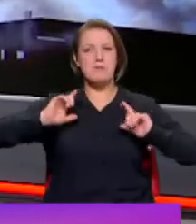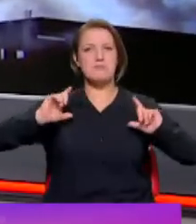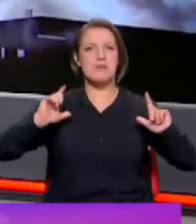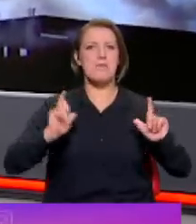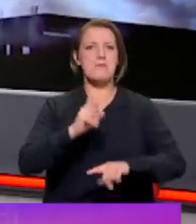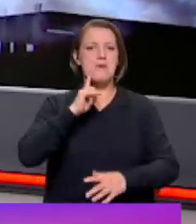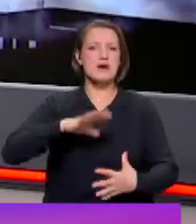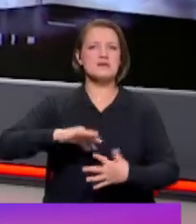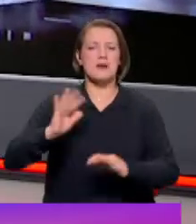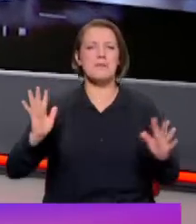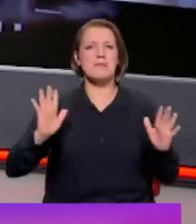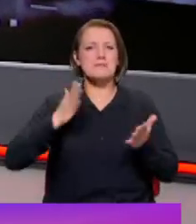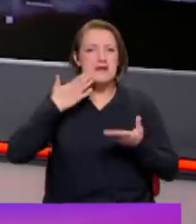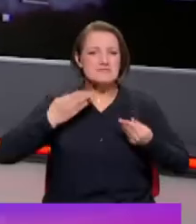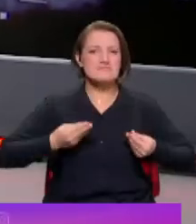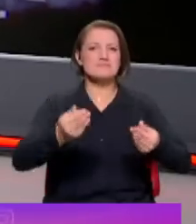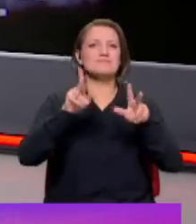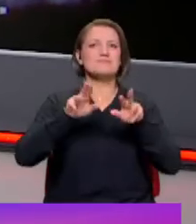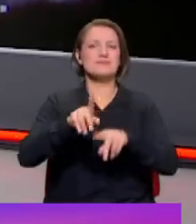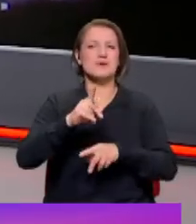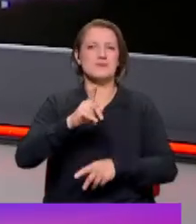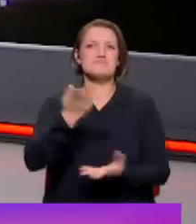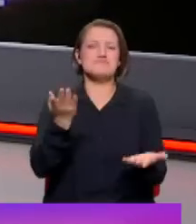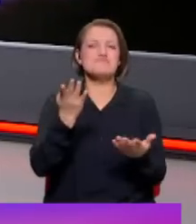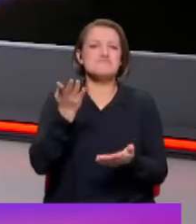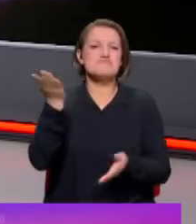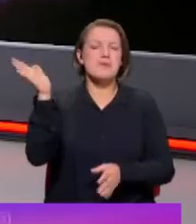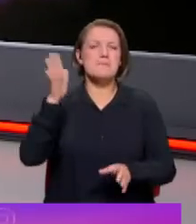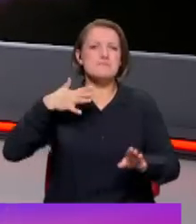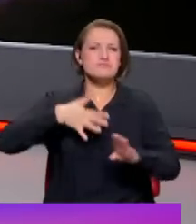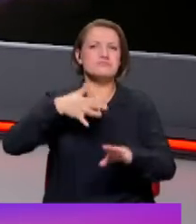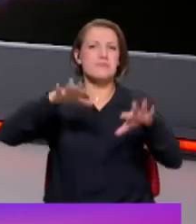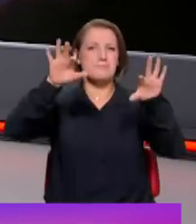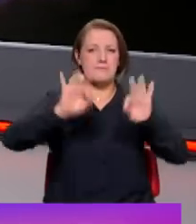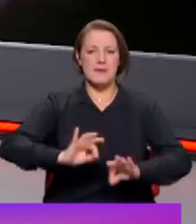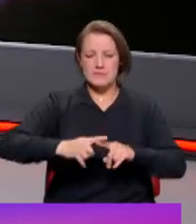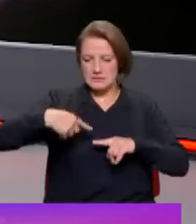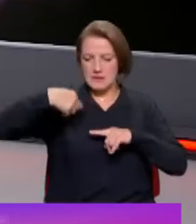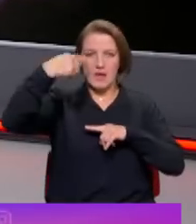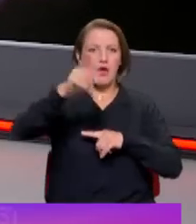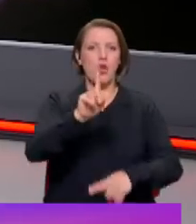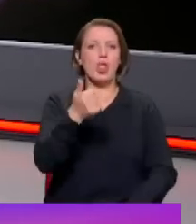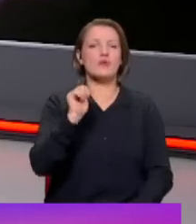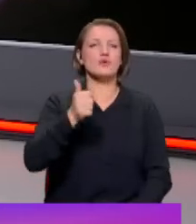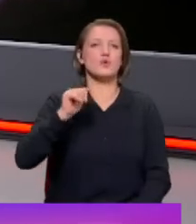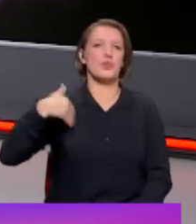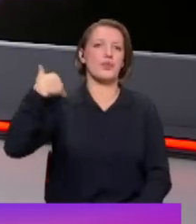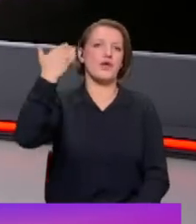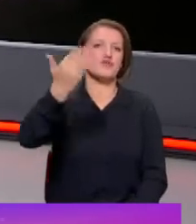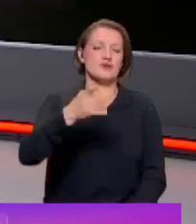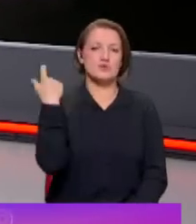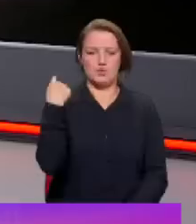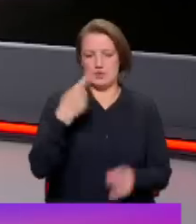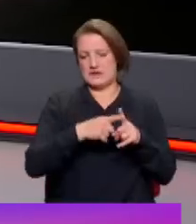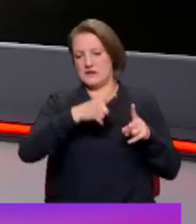insanlığı ayaklar altına alırcasına Orantısız müdahaleye başlamasının üzerinden 16 gün geçti sevgili izleyenler dün